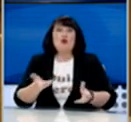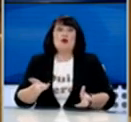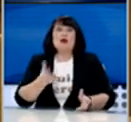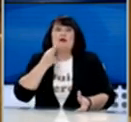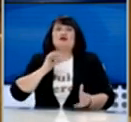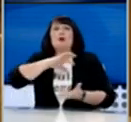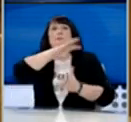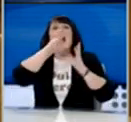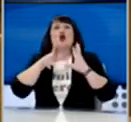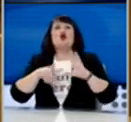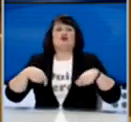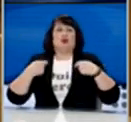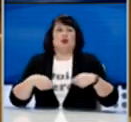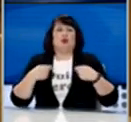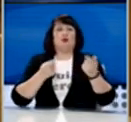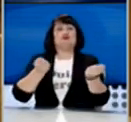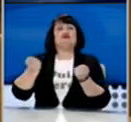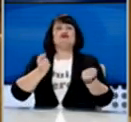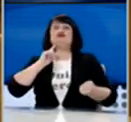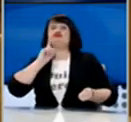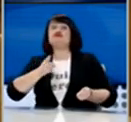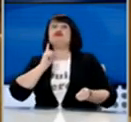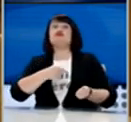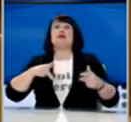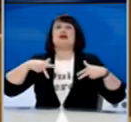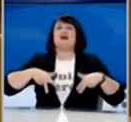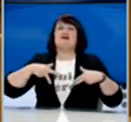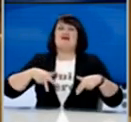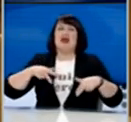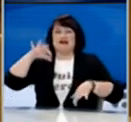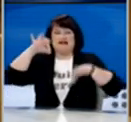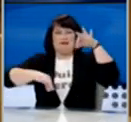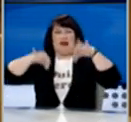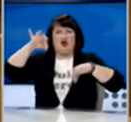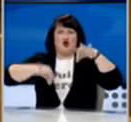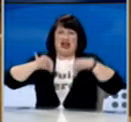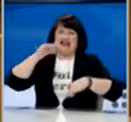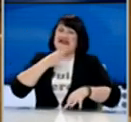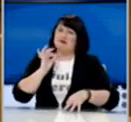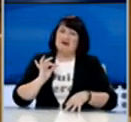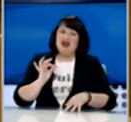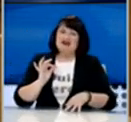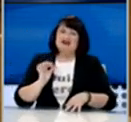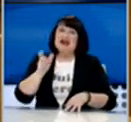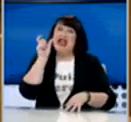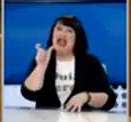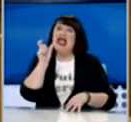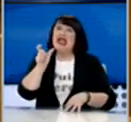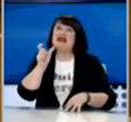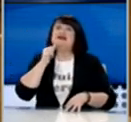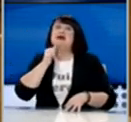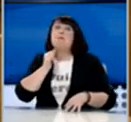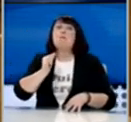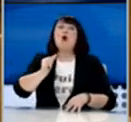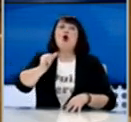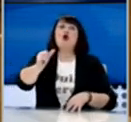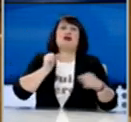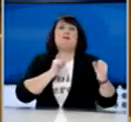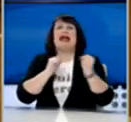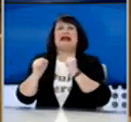η παγκόσμια ελίτ που καθοδηγεί τα νήματα των κυβερνητικών μαριονετών έπλασε τον όρο μονιμο κρίση που